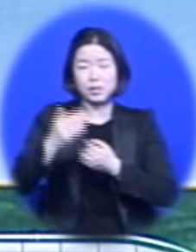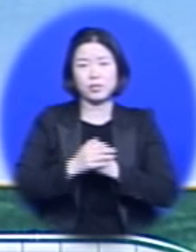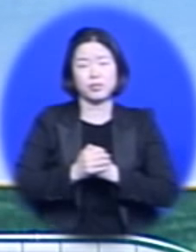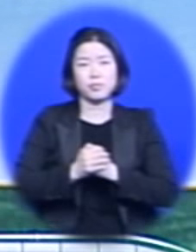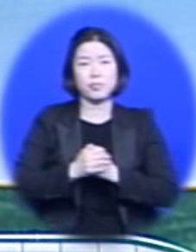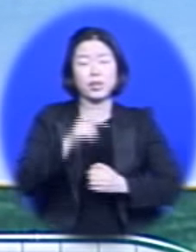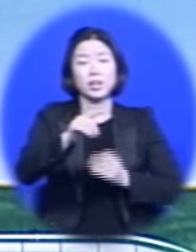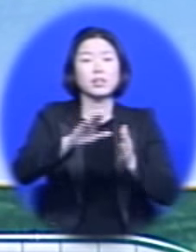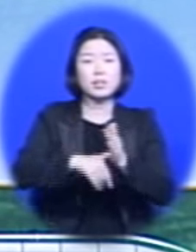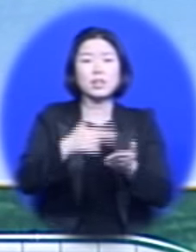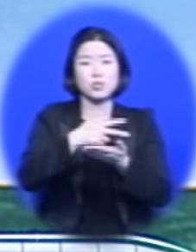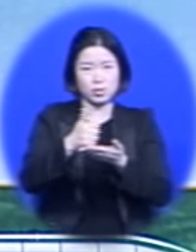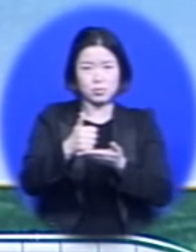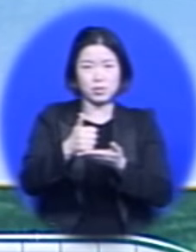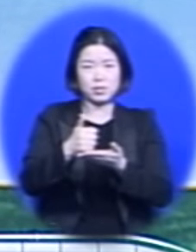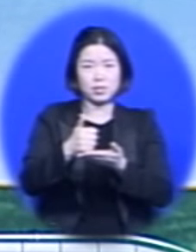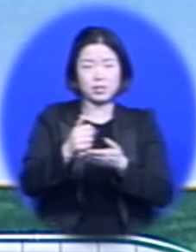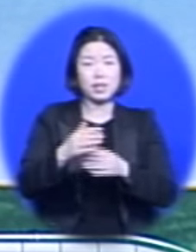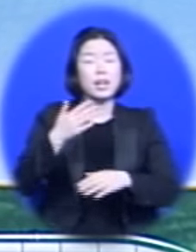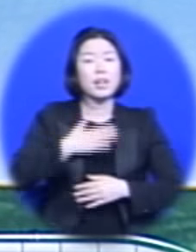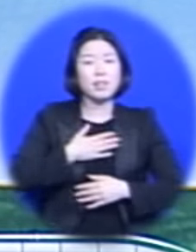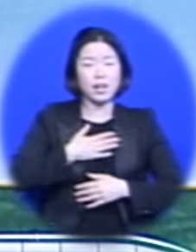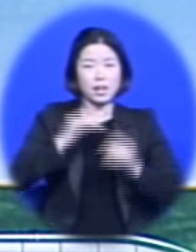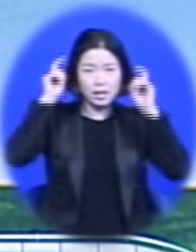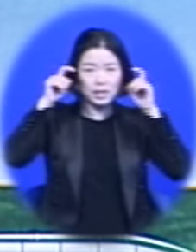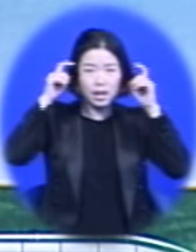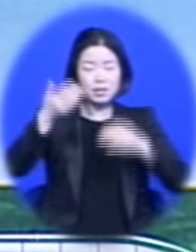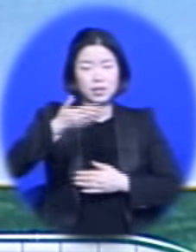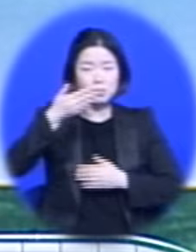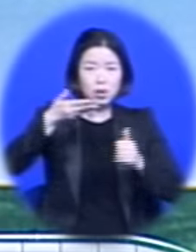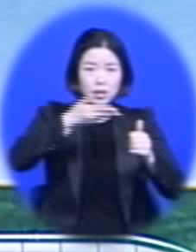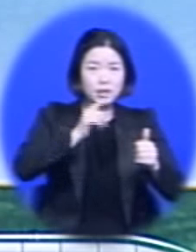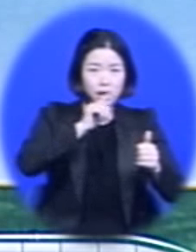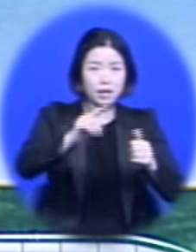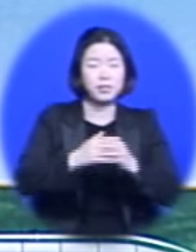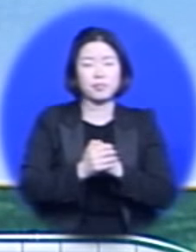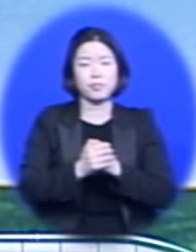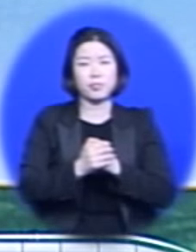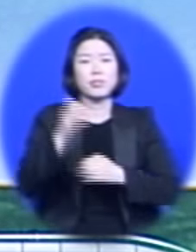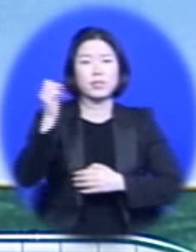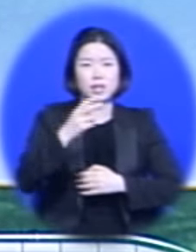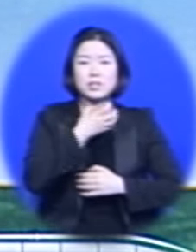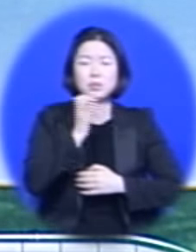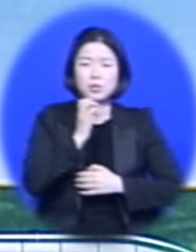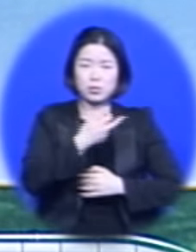분이시잖아요. 그때 주님은 내 양을 먹이라 하고 다시 베드로를 사도로